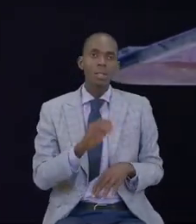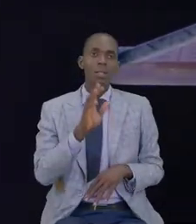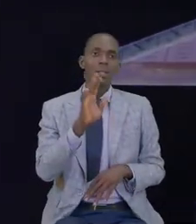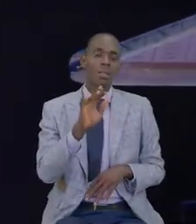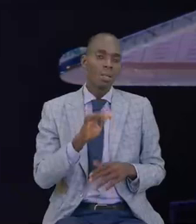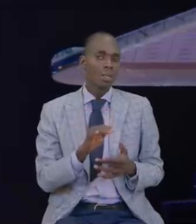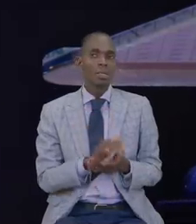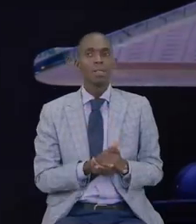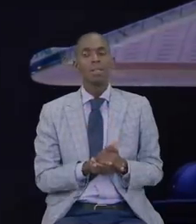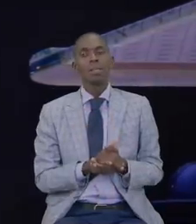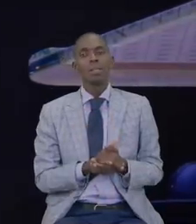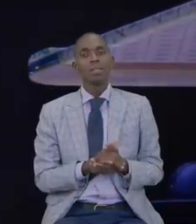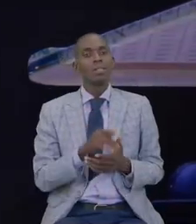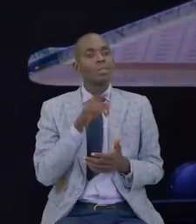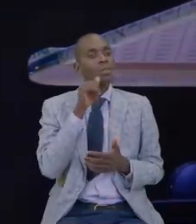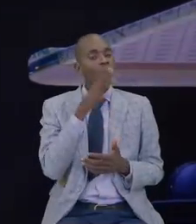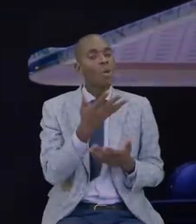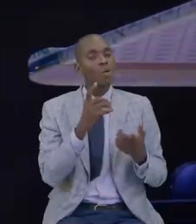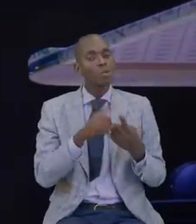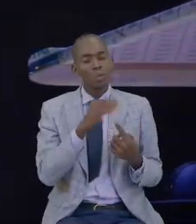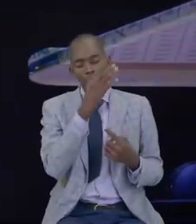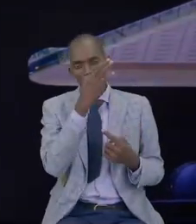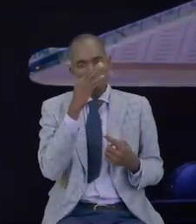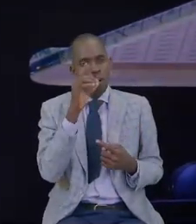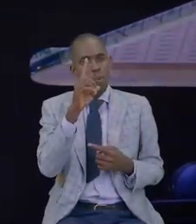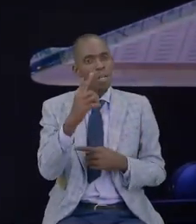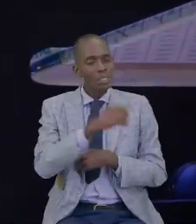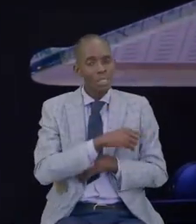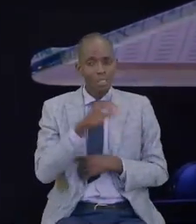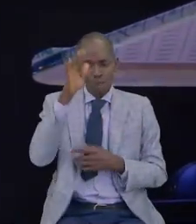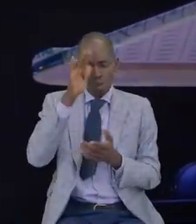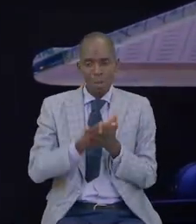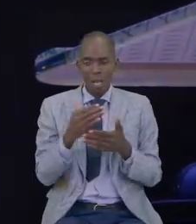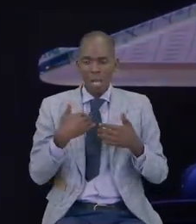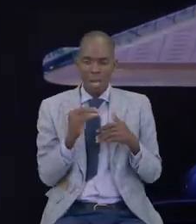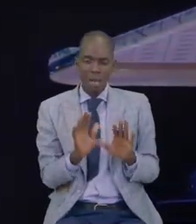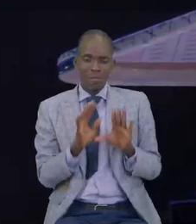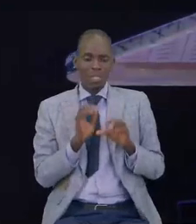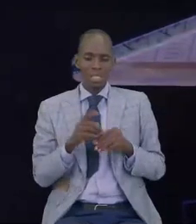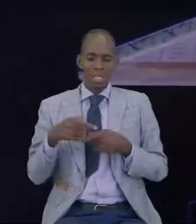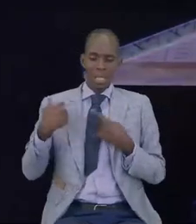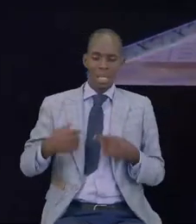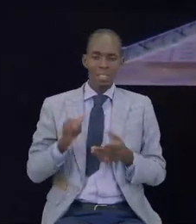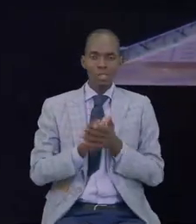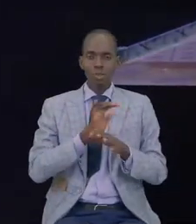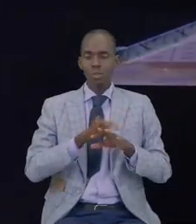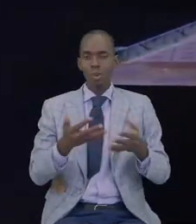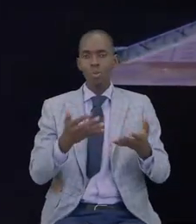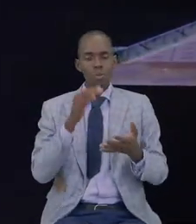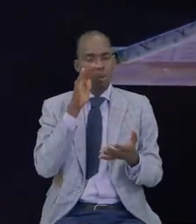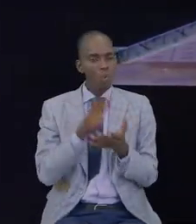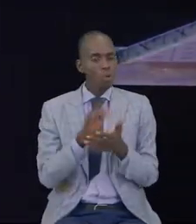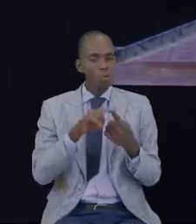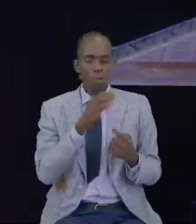veut jeûner un jour. Et toi, tu as la crainte dans ton cœur que tu ne veux pas que ton épouse jeûne.